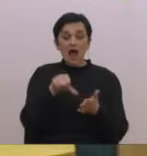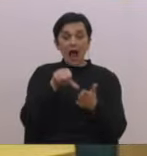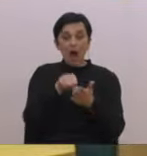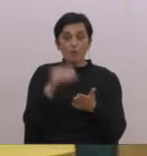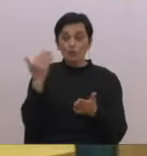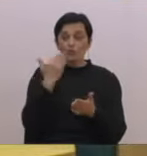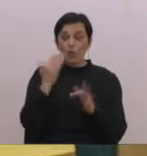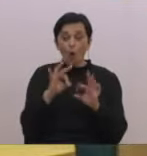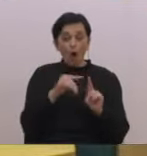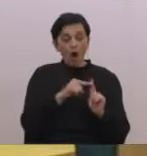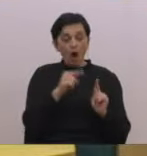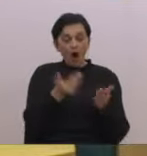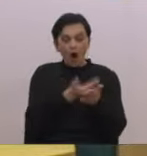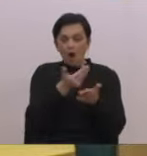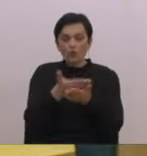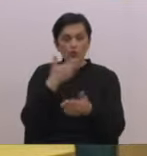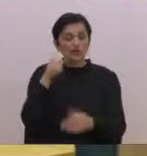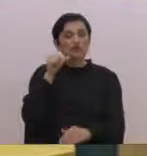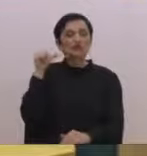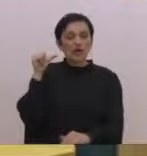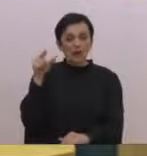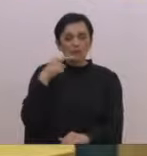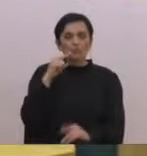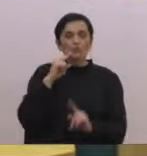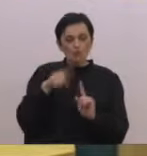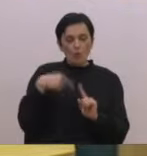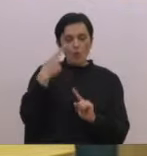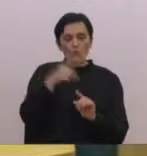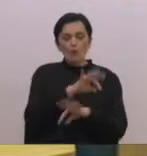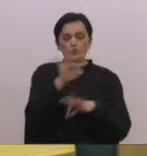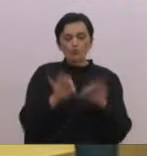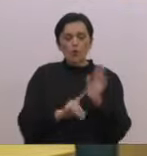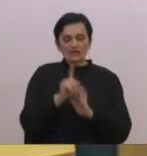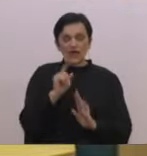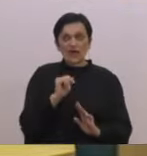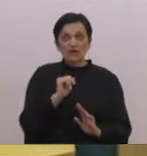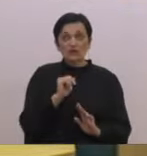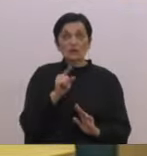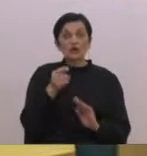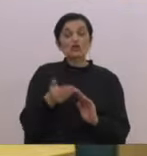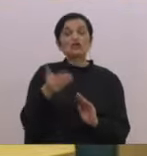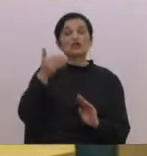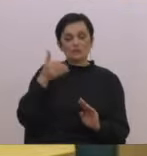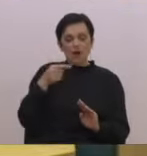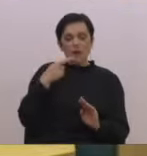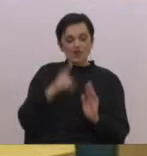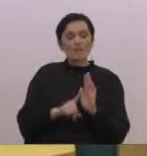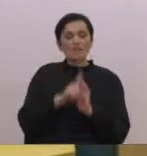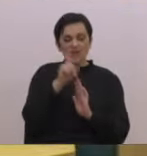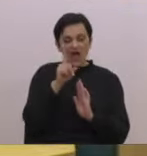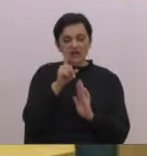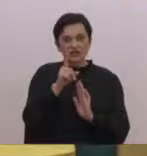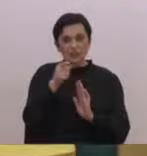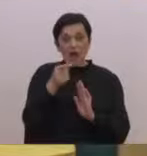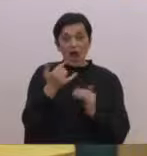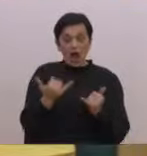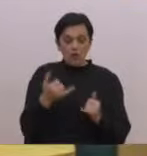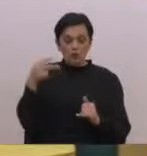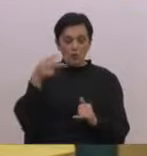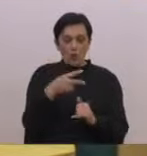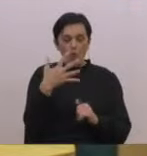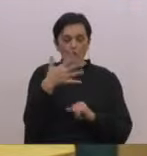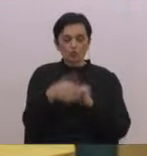არ არის, მიხვდით? Შარშანაც ამბობდით, რომ მომავალ წინდა რაღაც პროექტი დაიწყება. Imisinați ambovit, ro, da, trebuie vicheta cels. Ahla, urieta sus